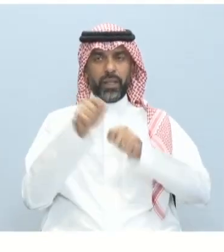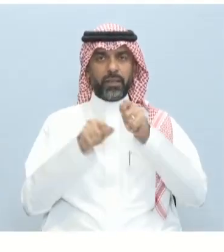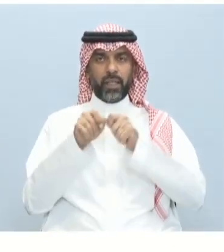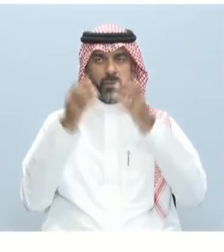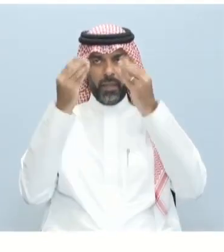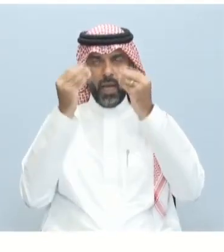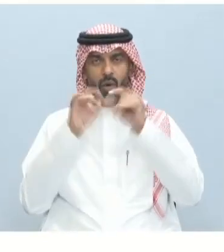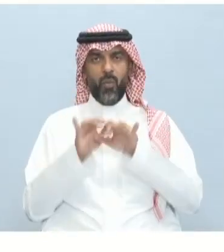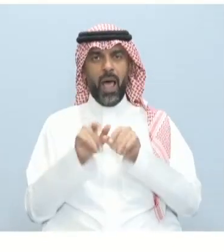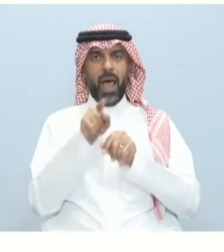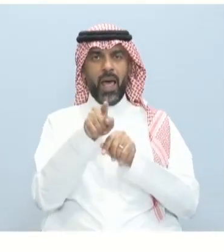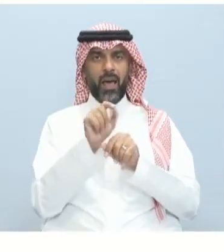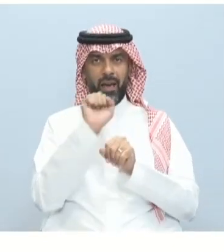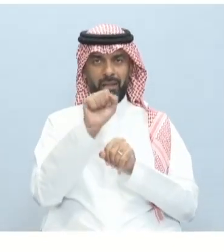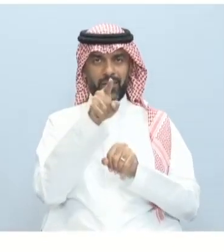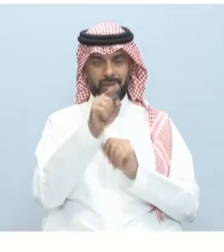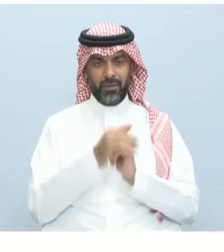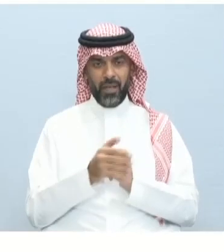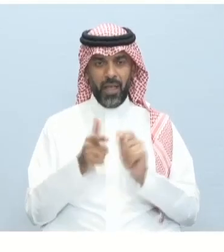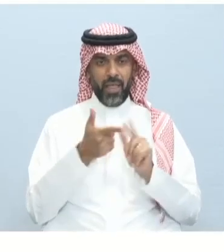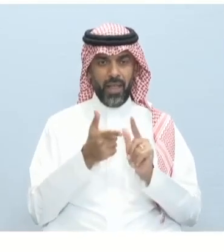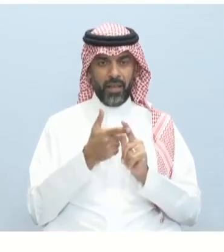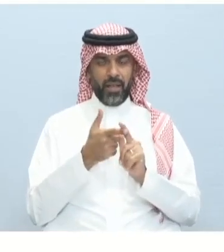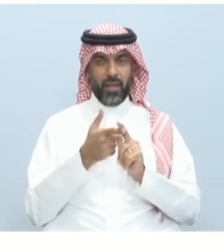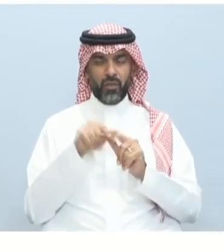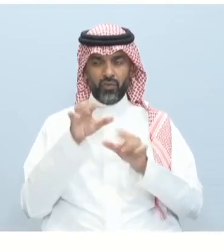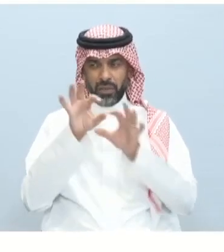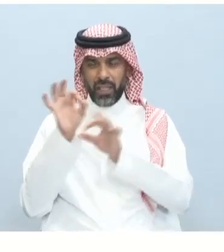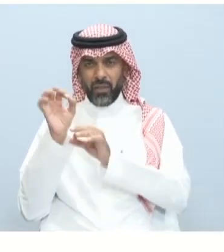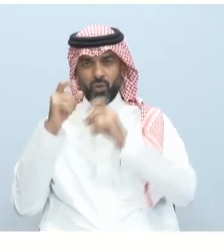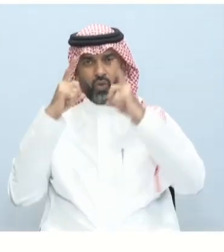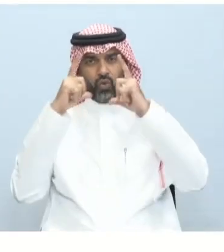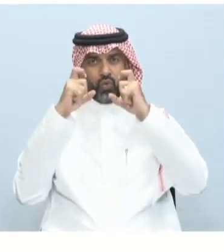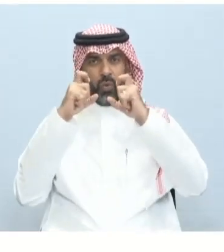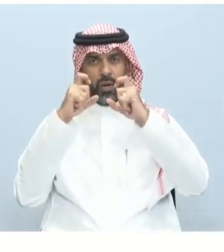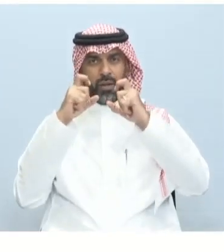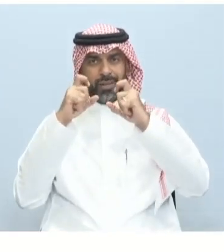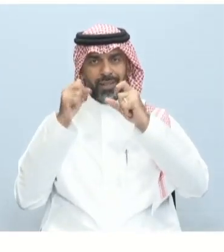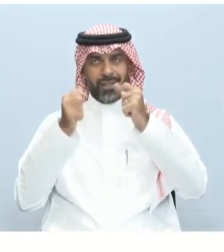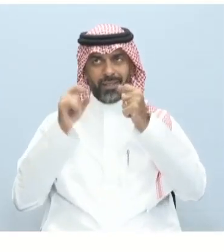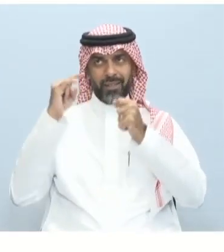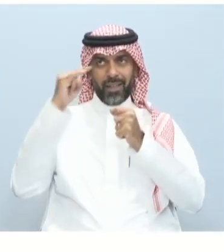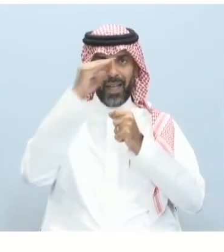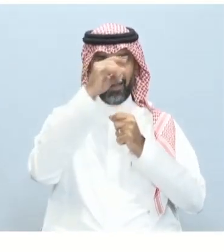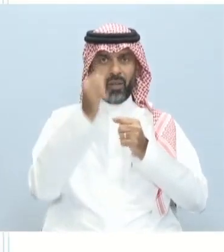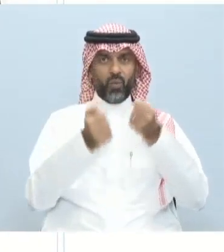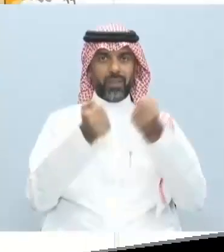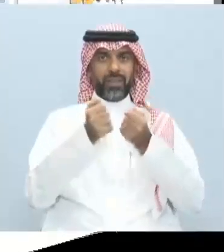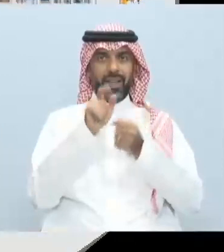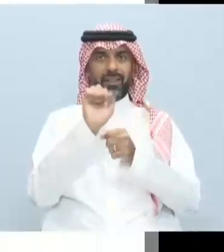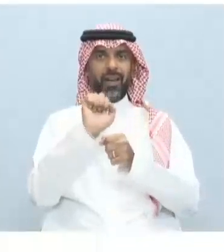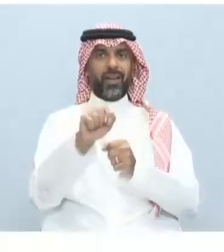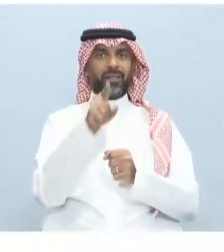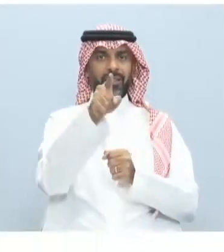بك. ثانيا سنستخدم صور السيارات والطائرات الخاصة بك في مشروع